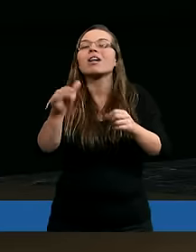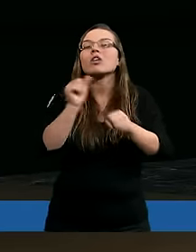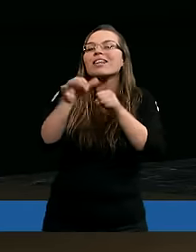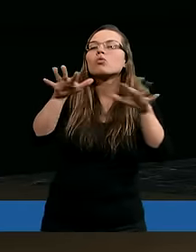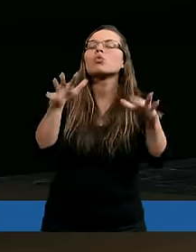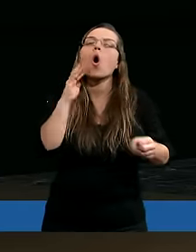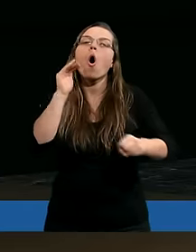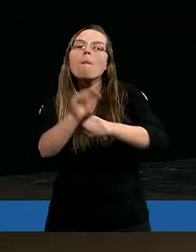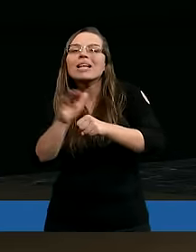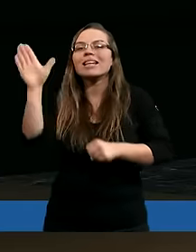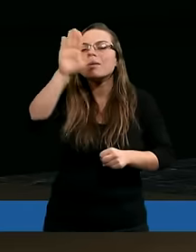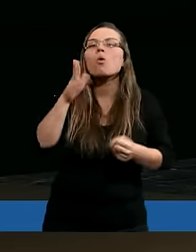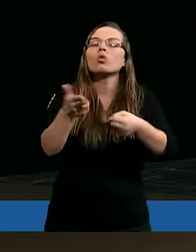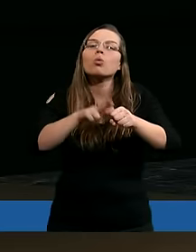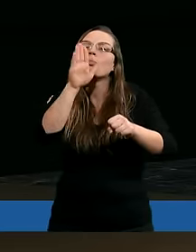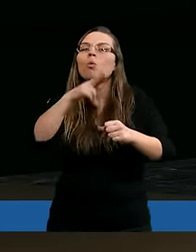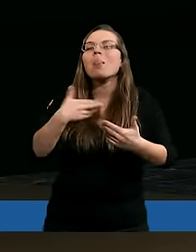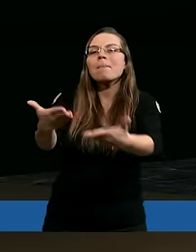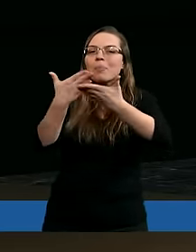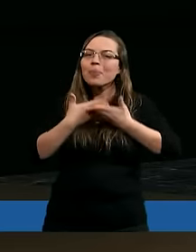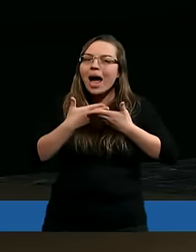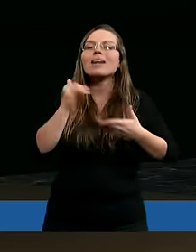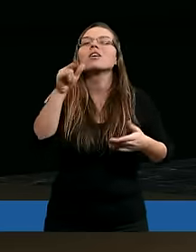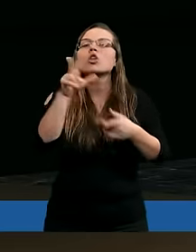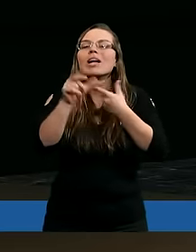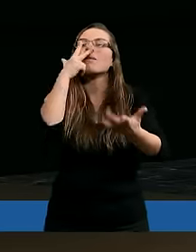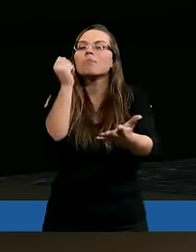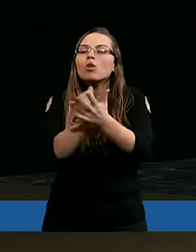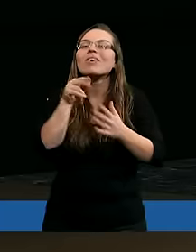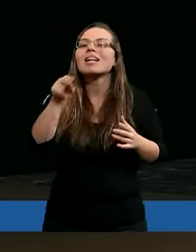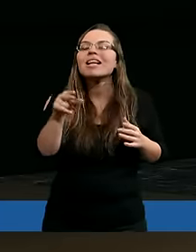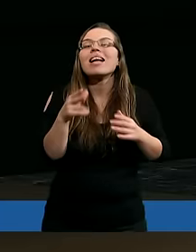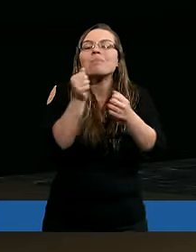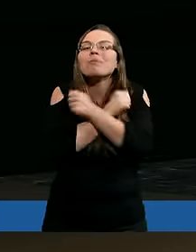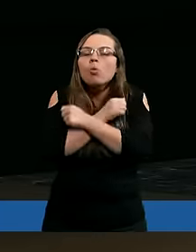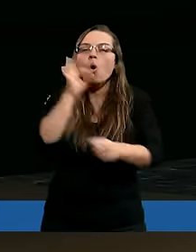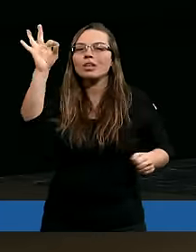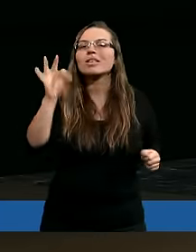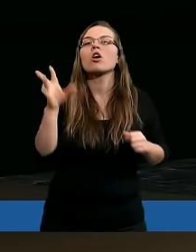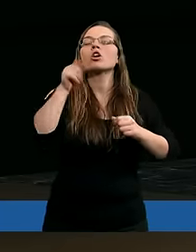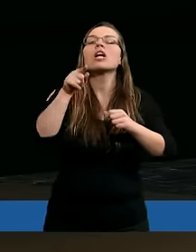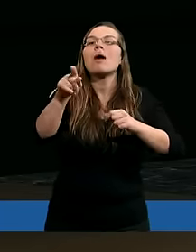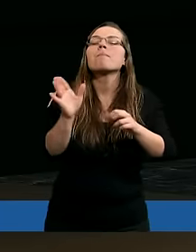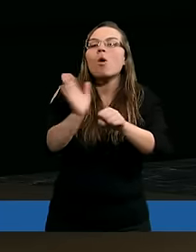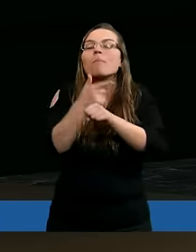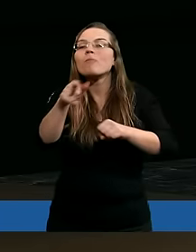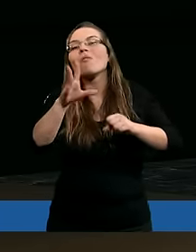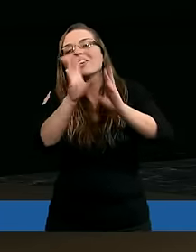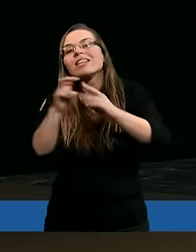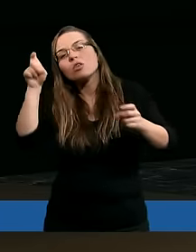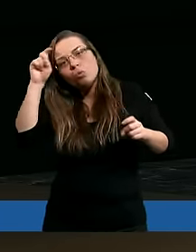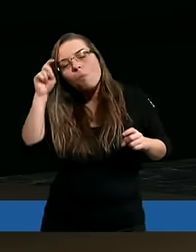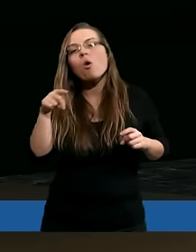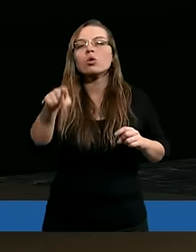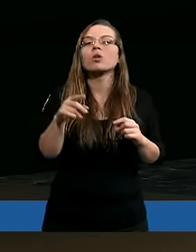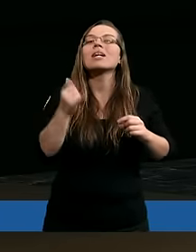Boże nadzieję, którą nam Pan Bóg daje? Pokusiłbym się o stwierdzenie, że nie, ponieważ obietnice Boże dobrze pojmowane zawsze